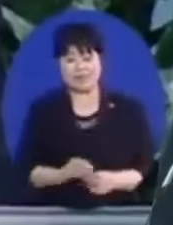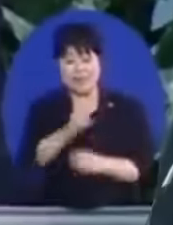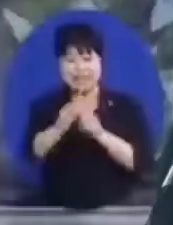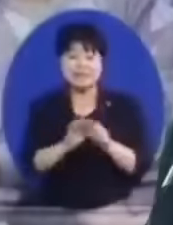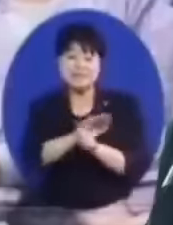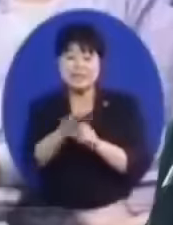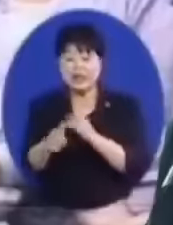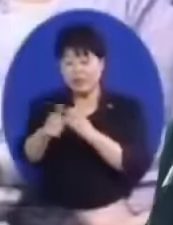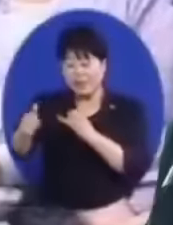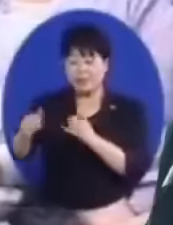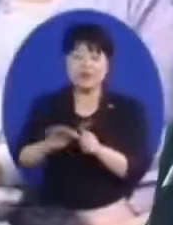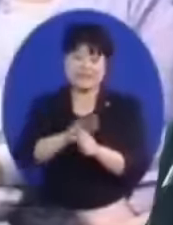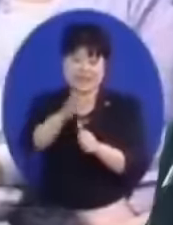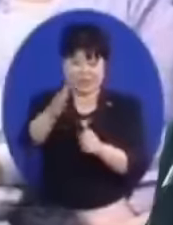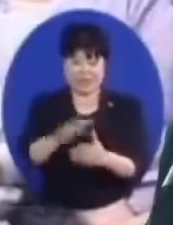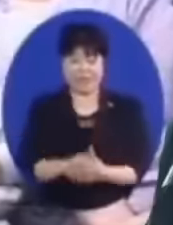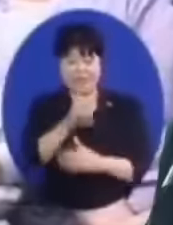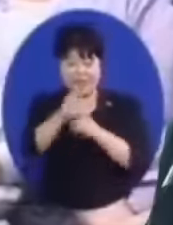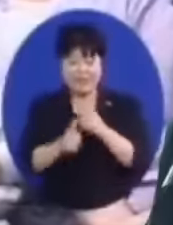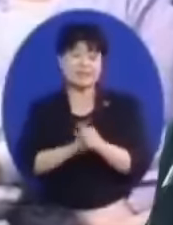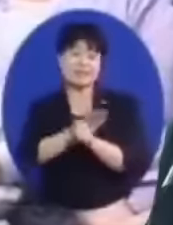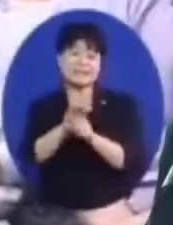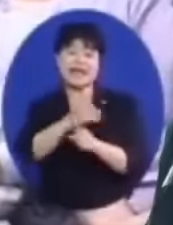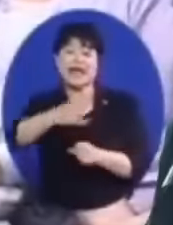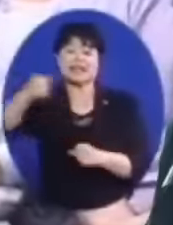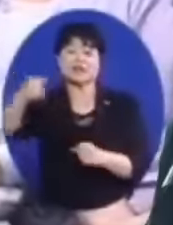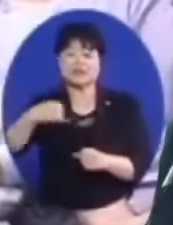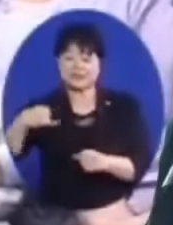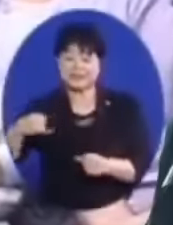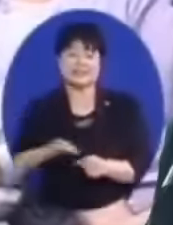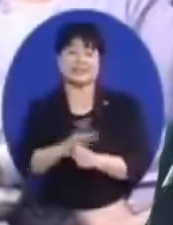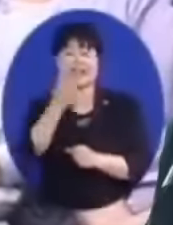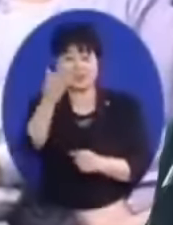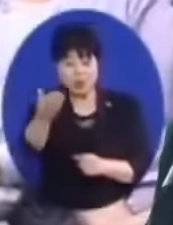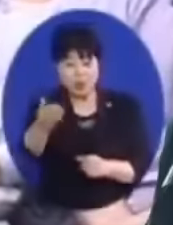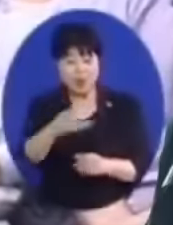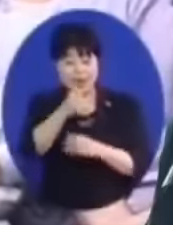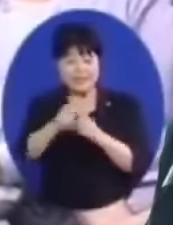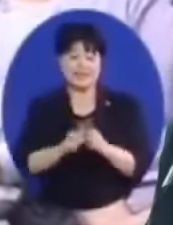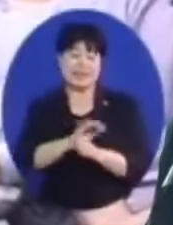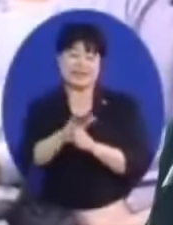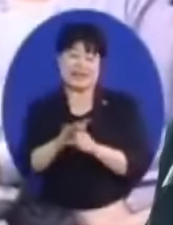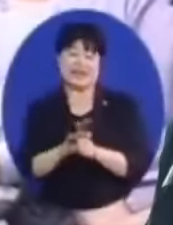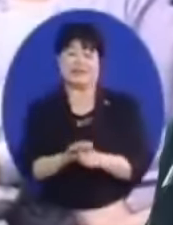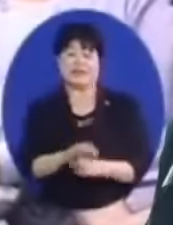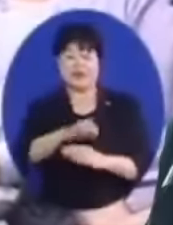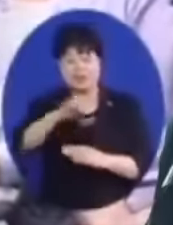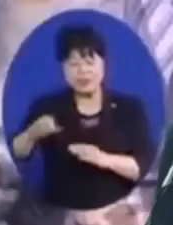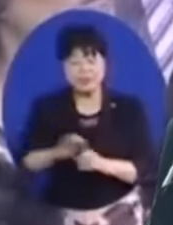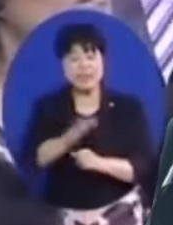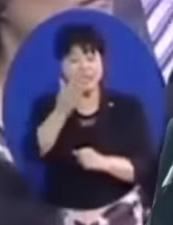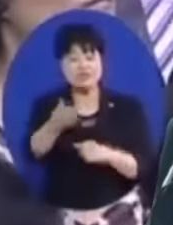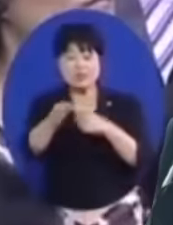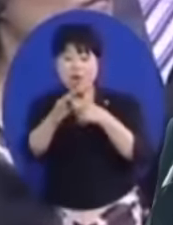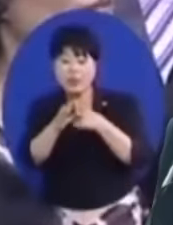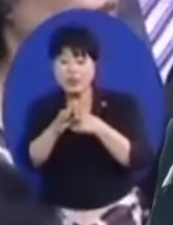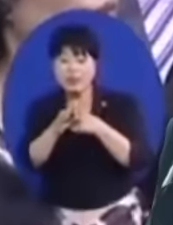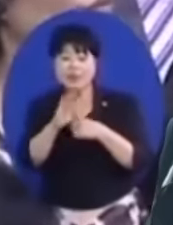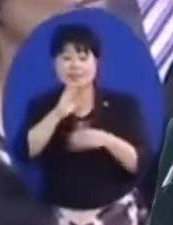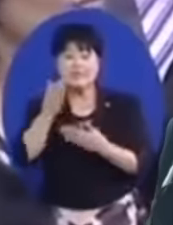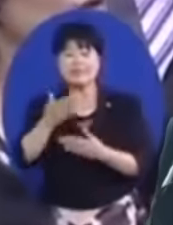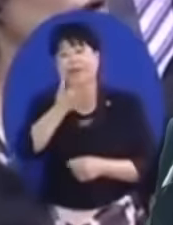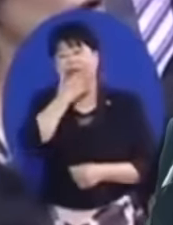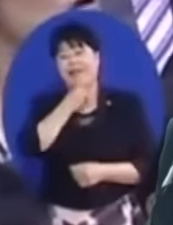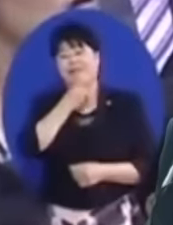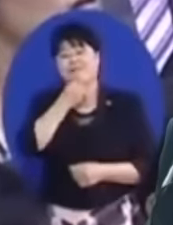사랑으로서 남편을 사랑하고 하나님의 사랑으로서 자식을 사랑하고 하나님의 사랑으로서 이웃을 사랑하면 우리가 참